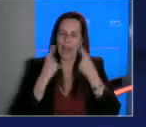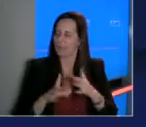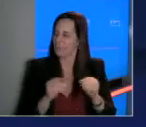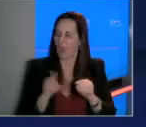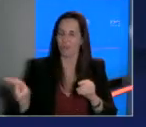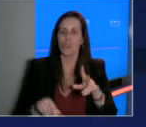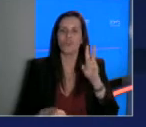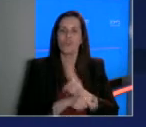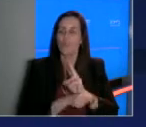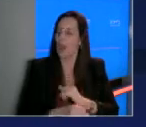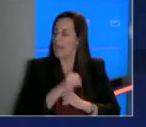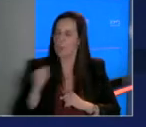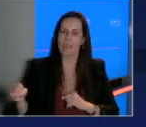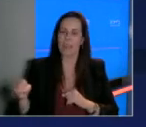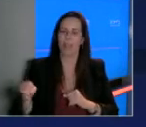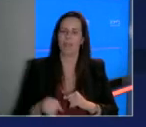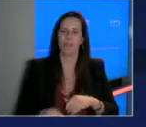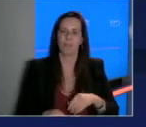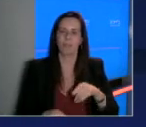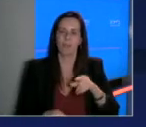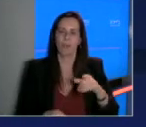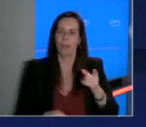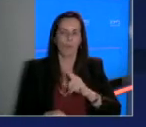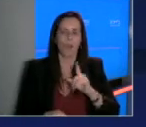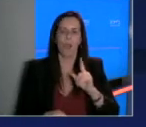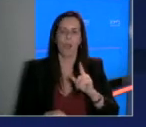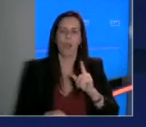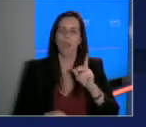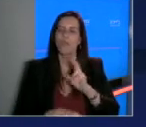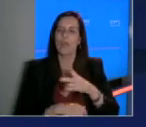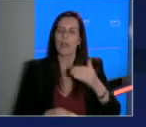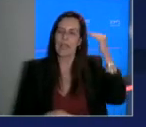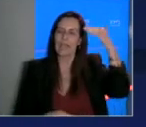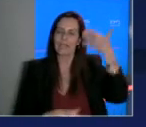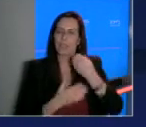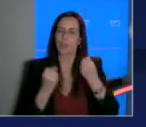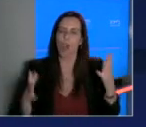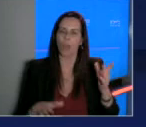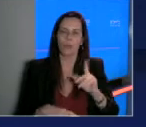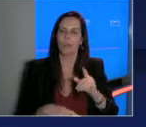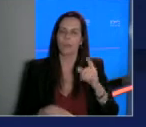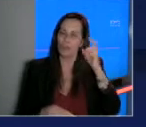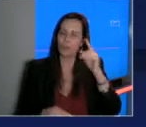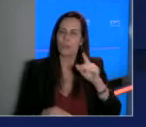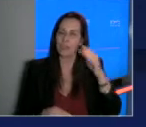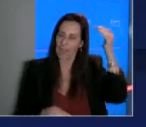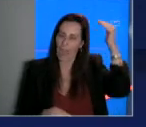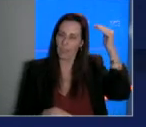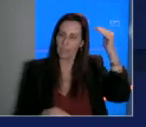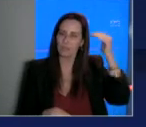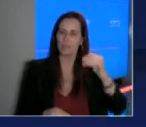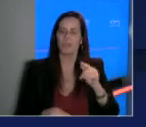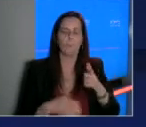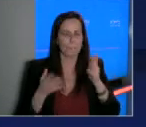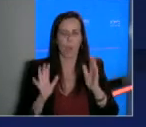איתו, הוא שמר על ימינה איתו. כי גם לא יהיה שום כוח. לגנץ לא יהיה שום כוח לתוכן שלה הזאת. זה לא נכון. אני חושב שגנץ